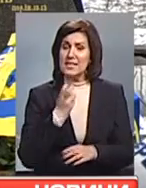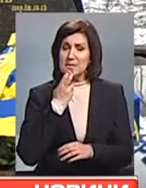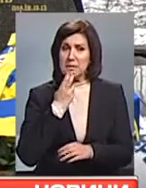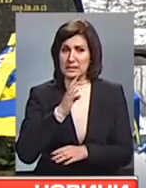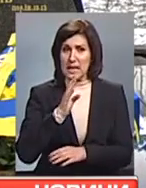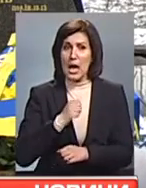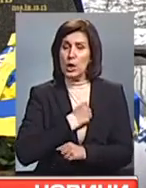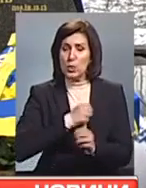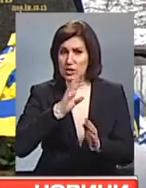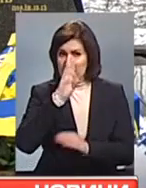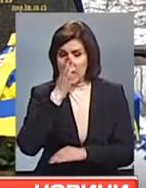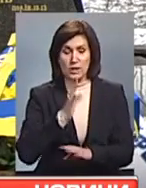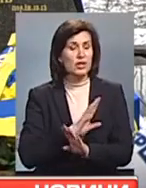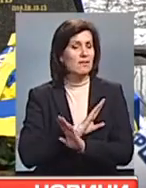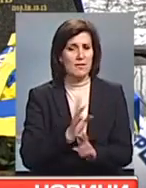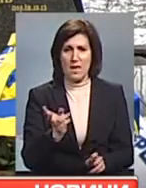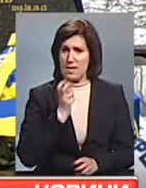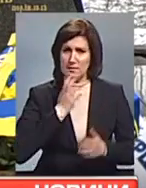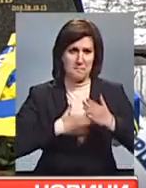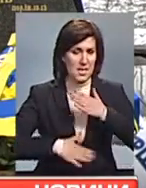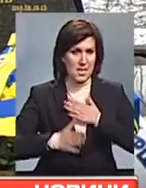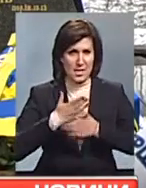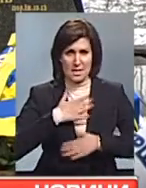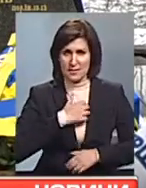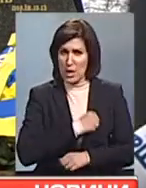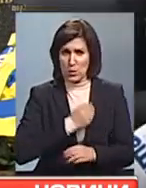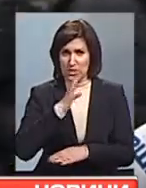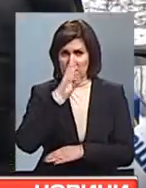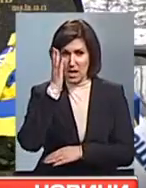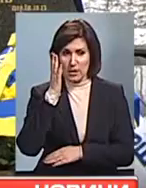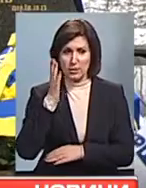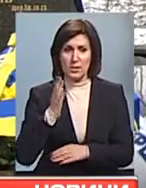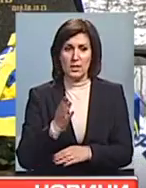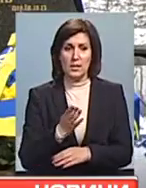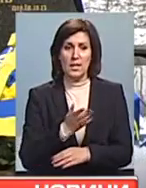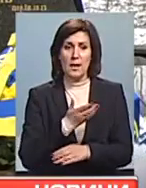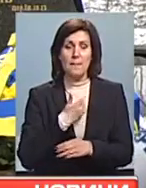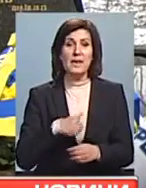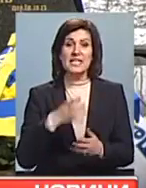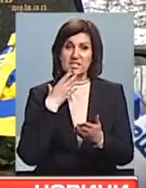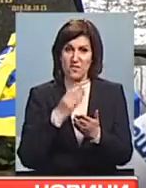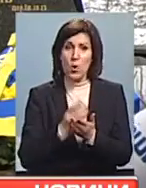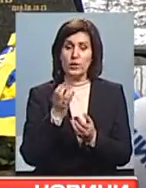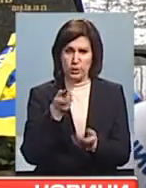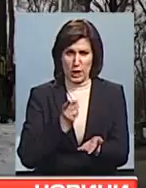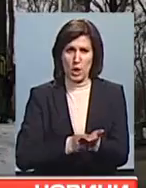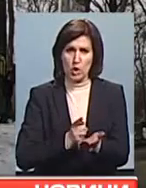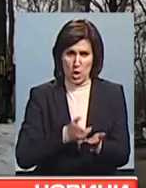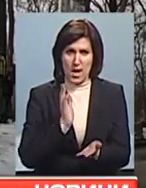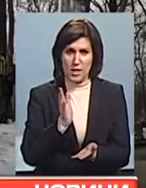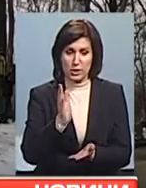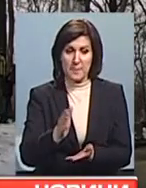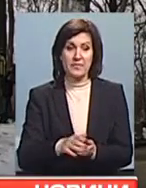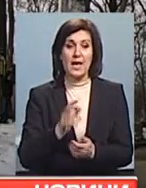лютий враже Ой не смійся лютий враже бо ми свого ще докажем